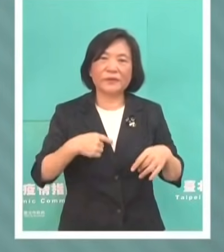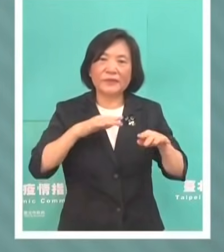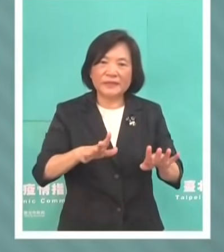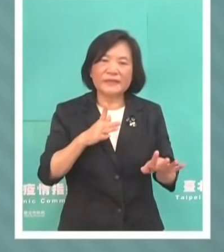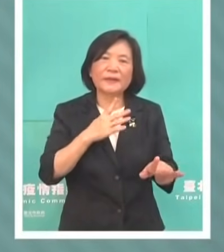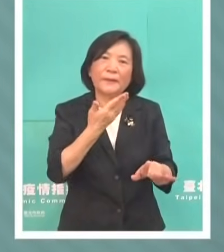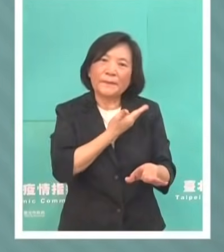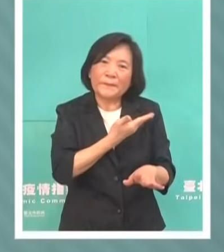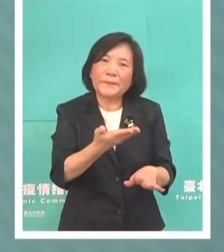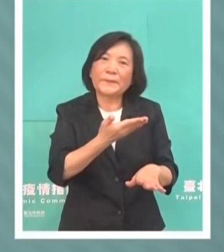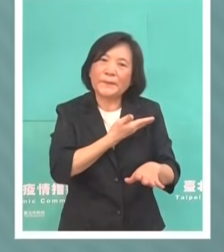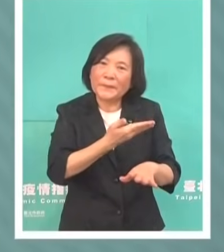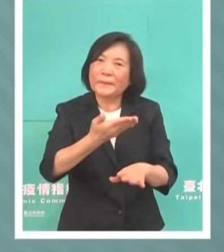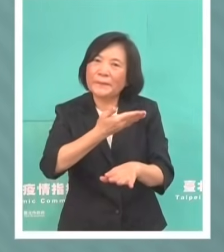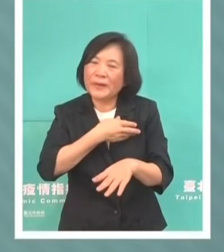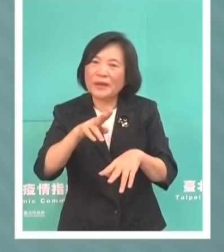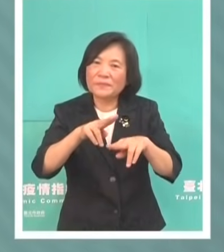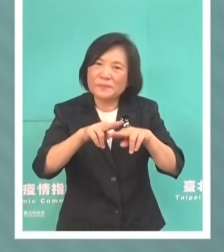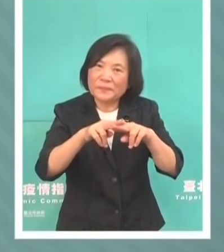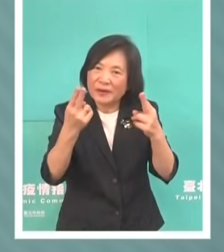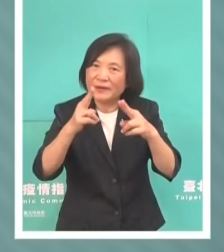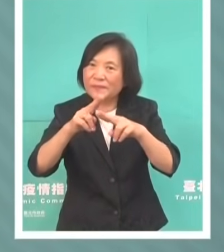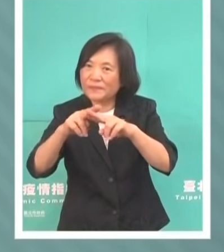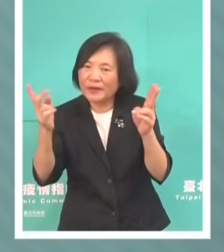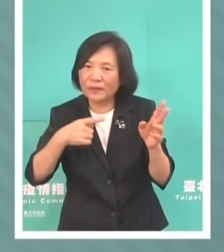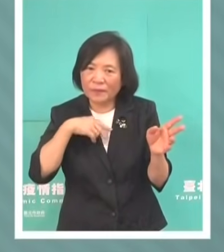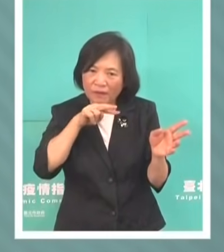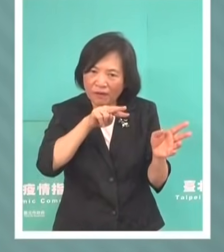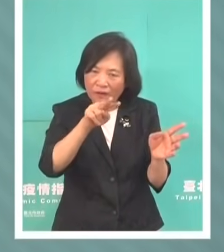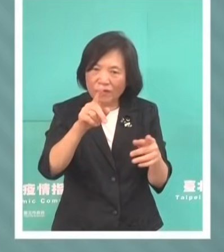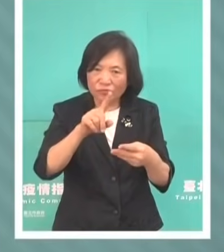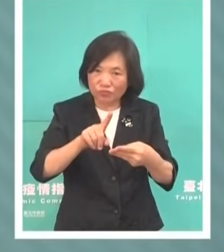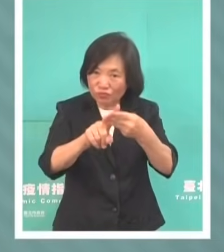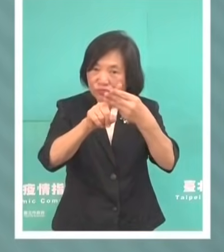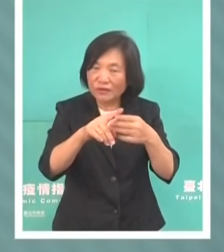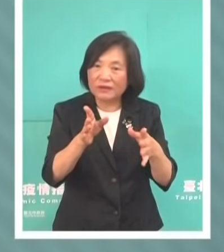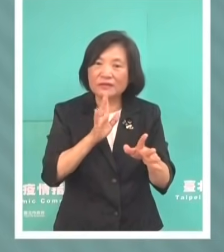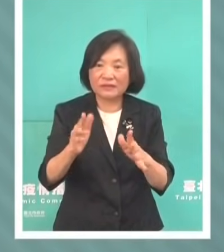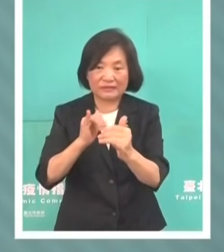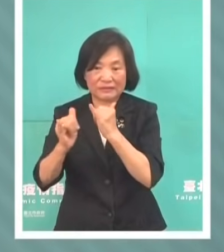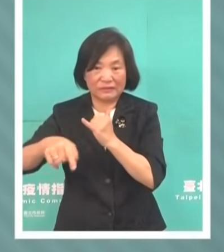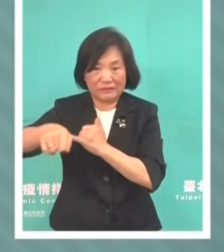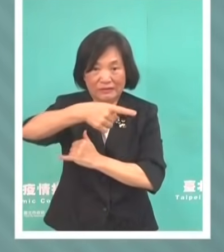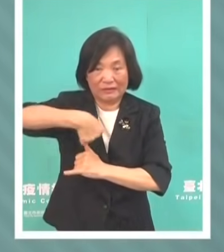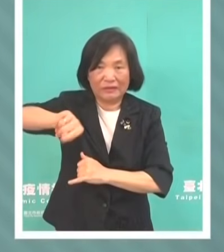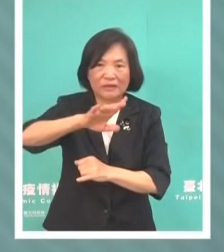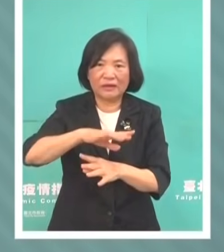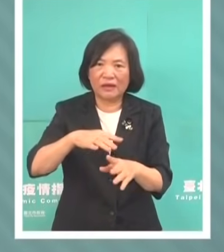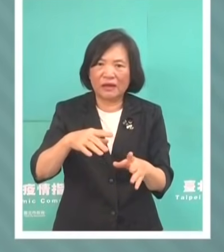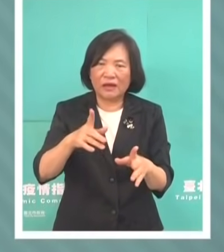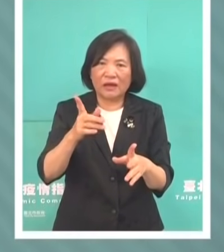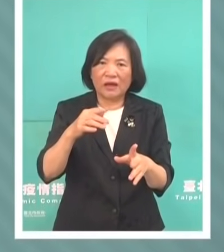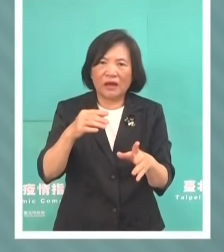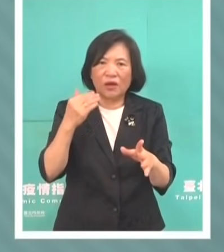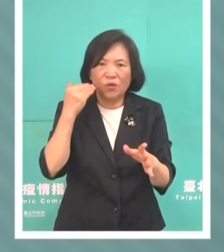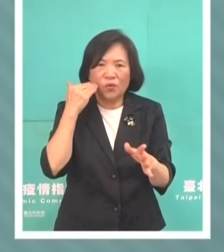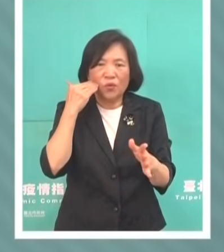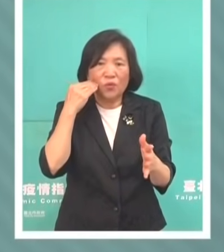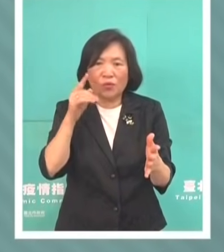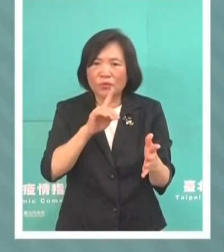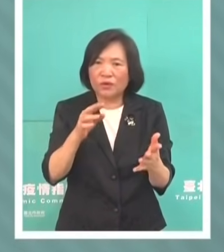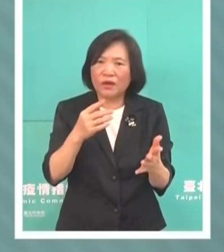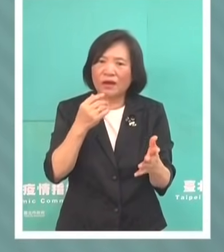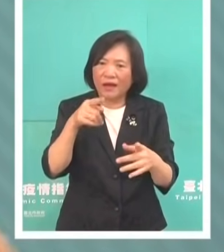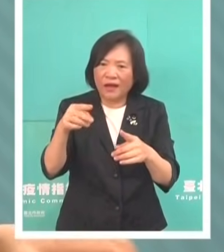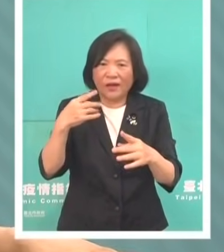过程，你知道吗？它的着眼点就是说，跟整个社会运作干扰比较大的我们先